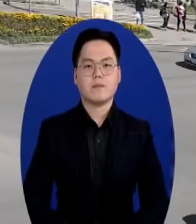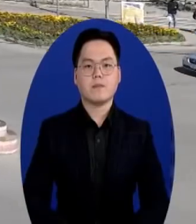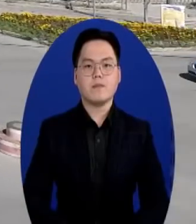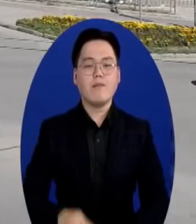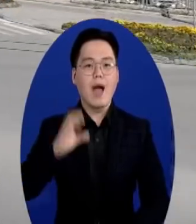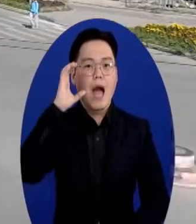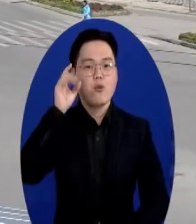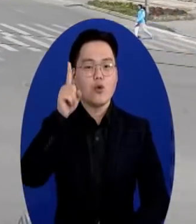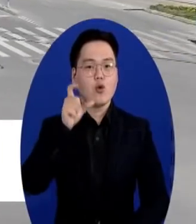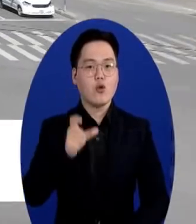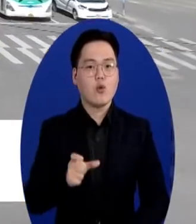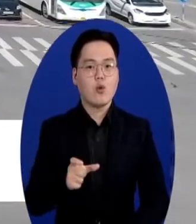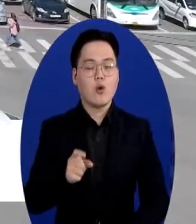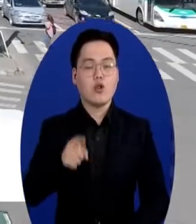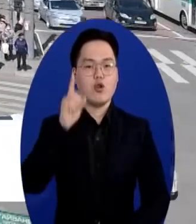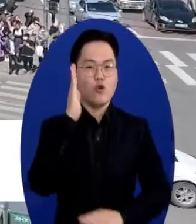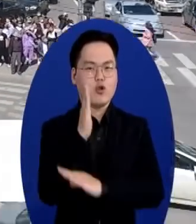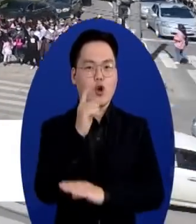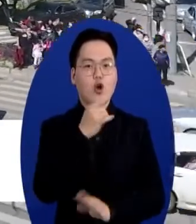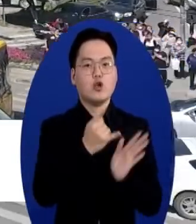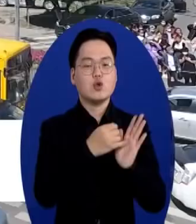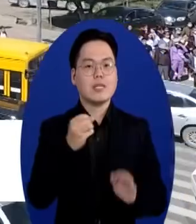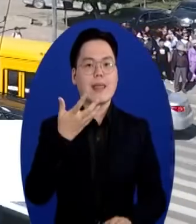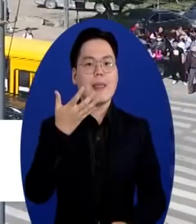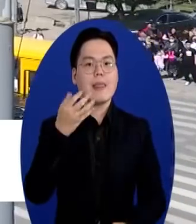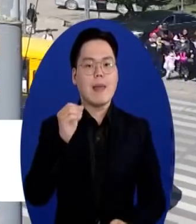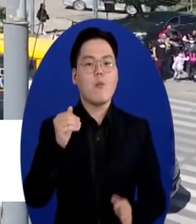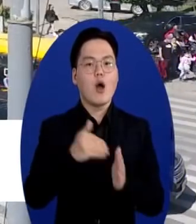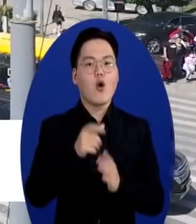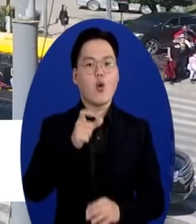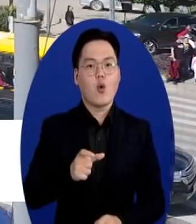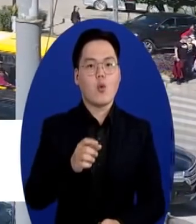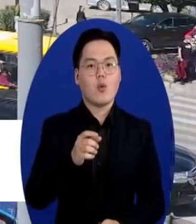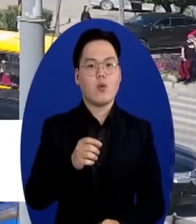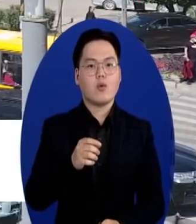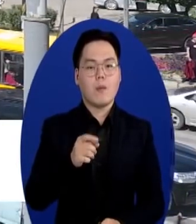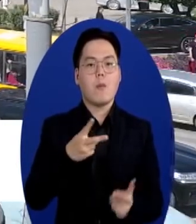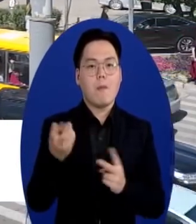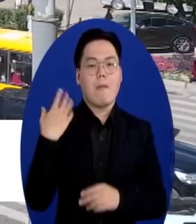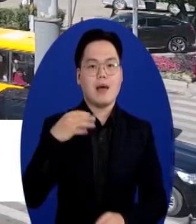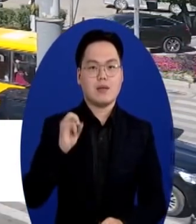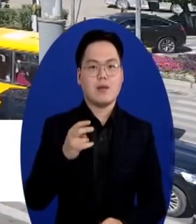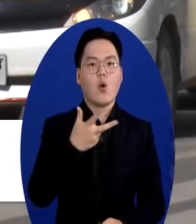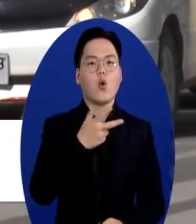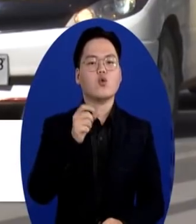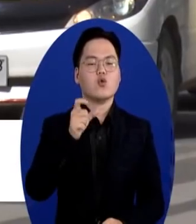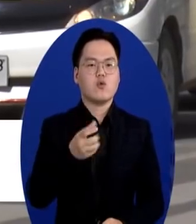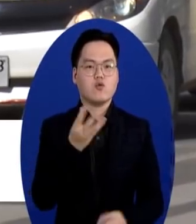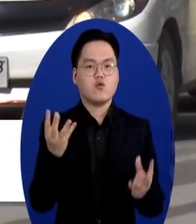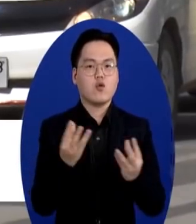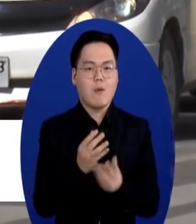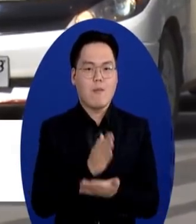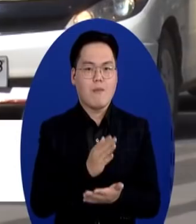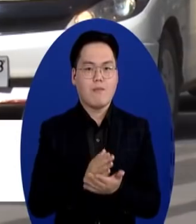Нийтийн тээврээр өдөрт 600-аас 650 мянган зорчигч үйлчлүүлдэг байсан бол одоо ердөө 300-аас 350 мянган зорчигч үйлчлүүлж байна. Зарим